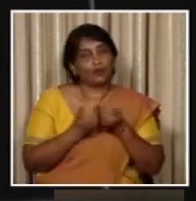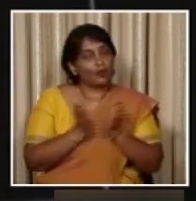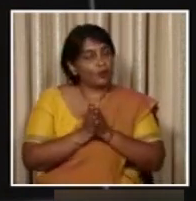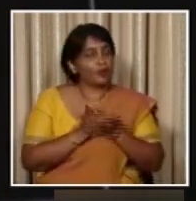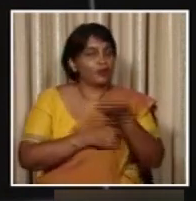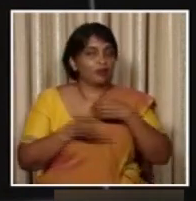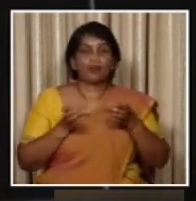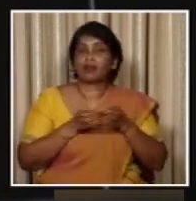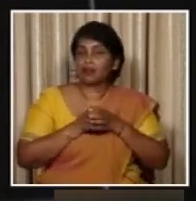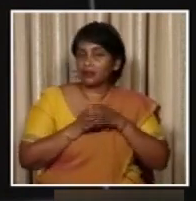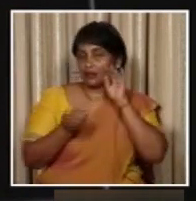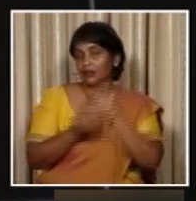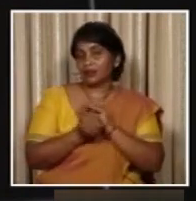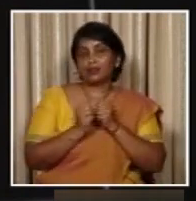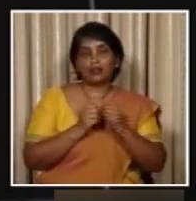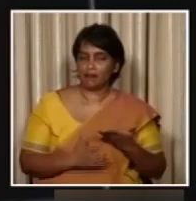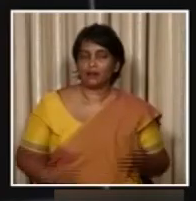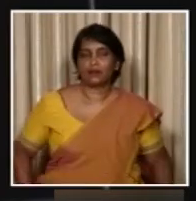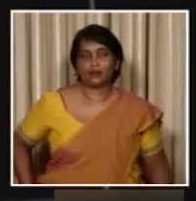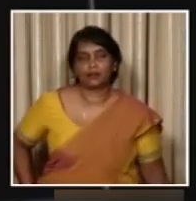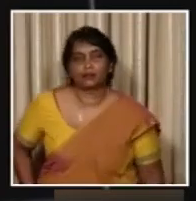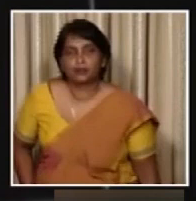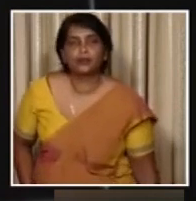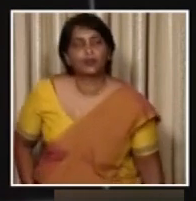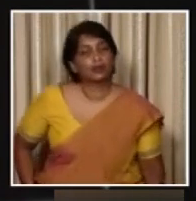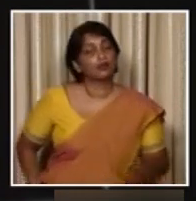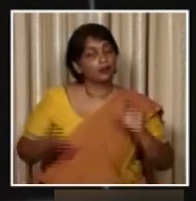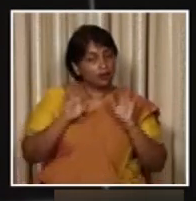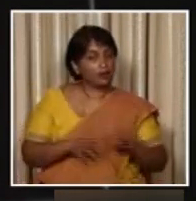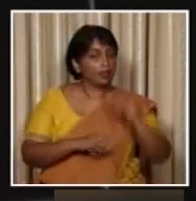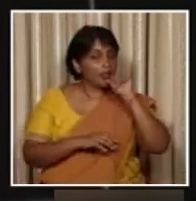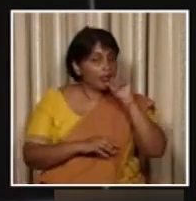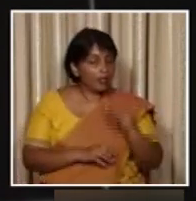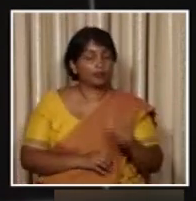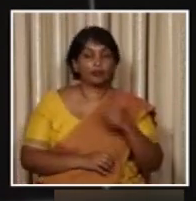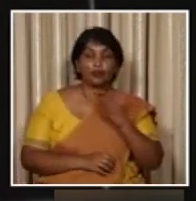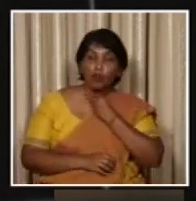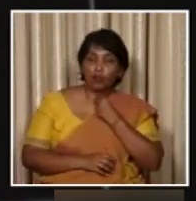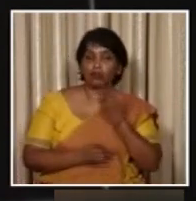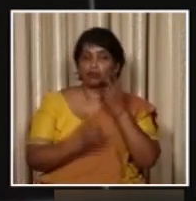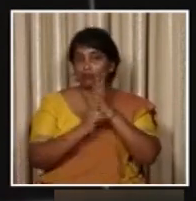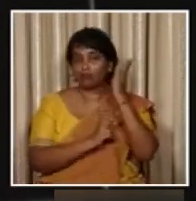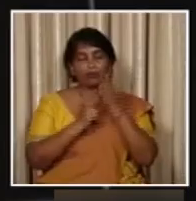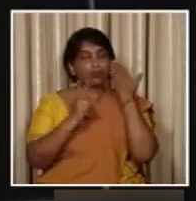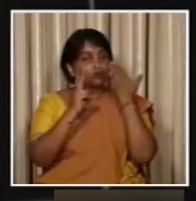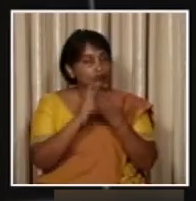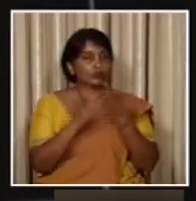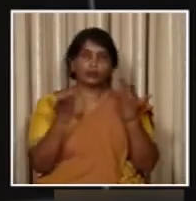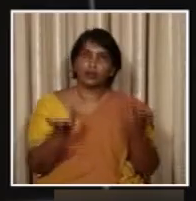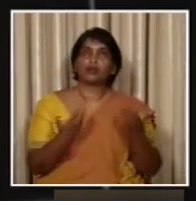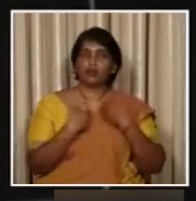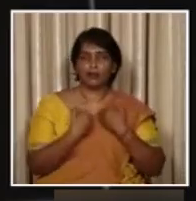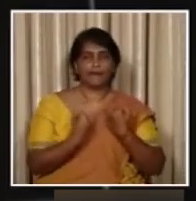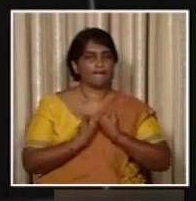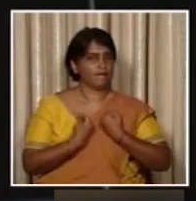තමන්ගේ කණ්ඩායම බේරගන්න කටයුතු කරන පිරිස ඕන තරම් ඉන්න. හැබැයි මේකේ සත්‍ය සත්‍යතාවය හොයලා දිලිවෙලා හරි අපි වැරදි